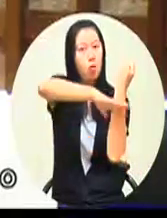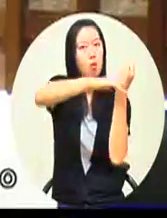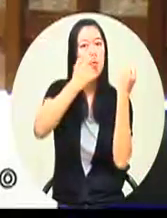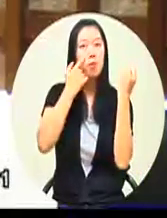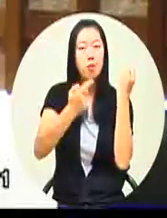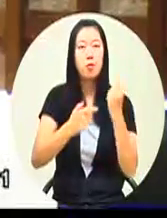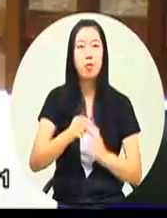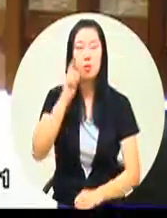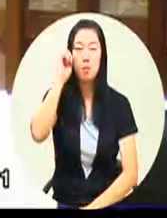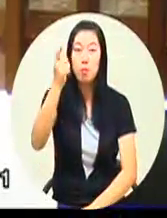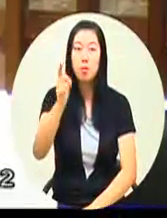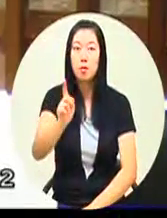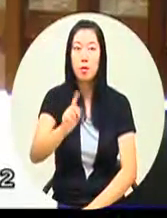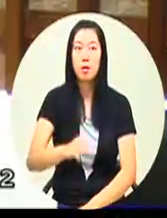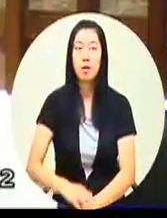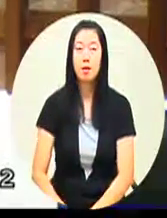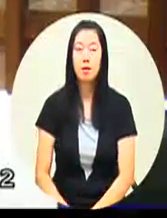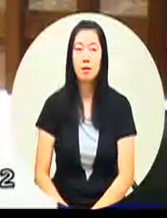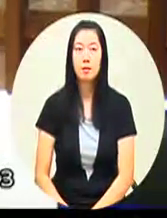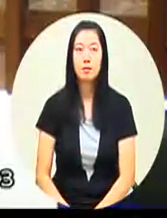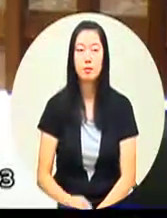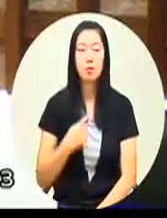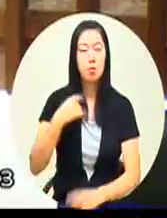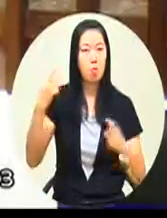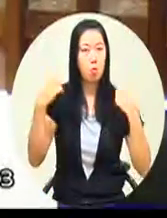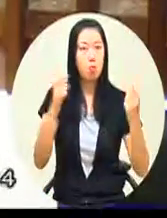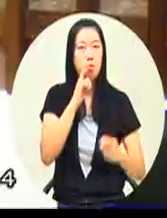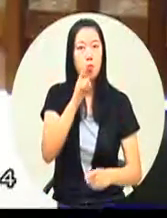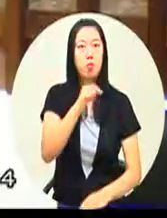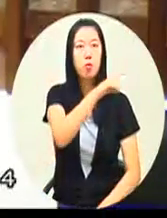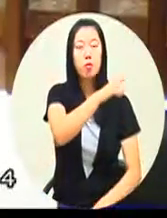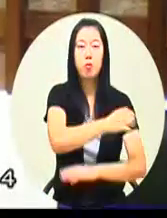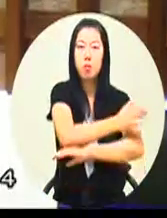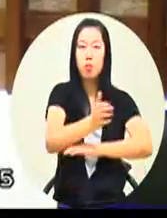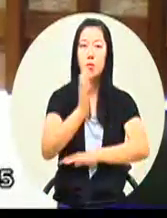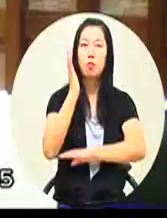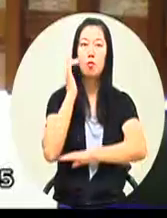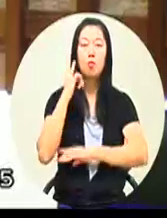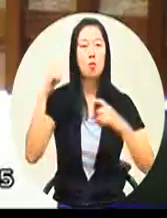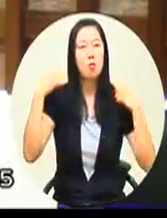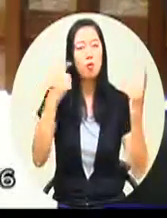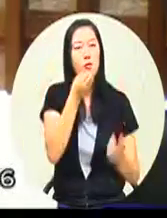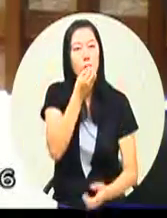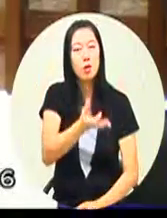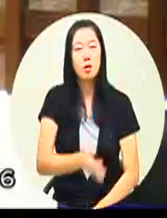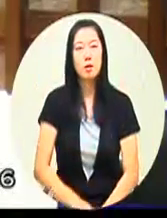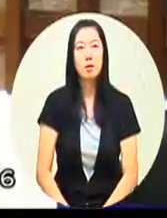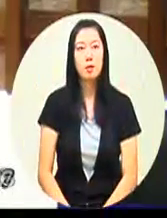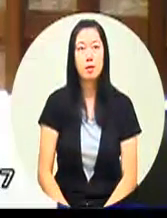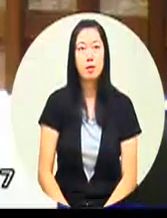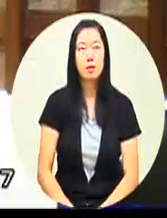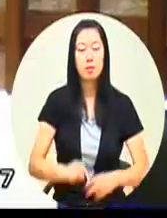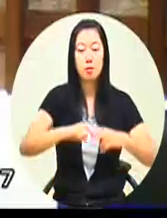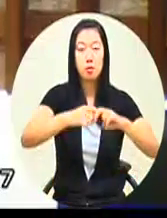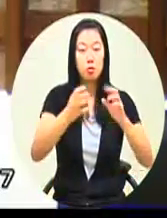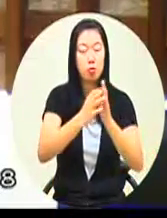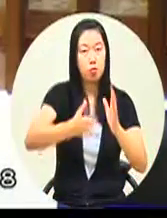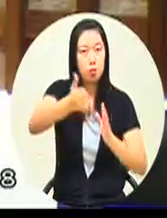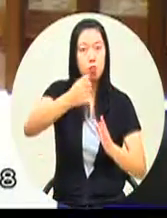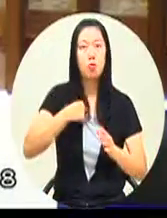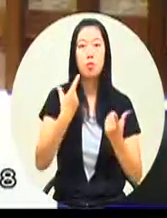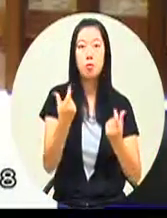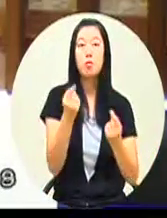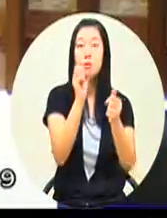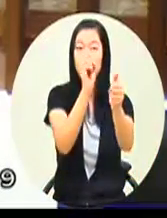其啊，我前届啊，不时在讲的，管府的时阵，我就不时在讲啊。前届李贤义、李局长的时候，我也不时在甲